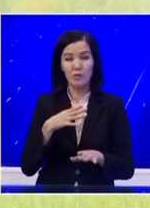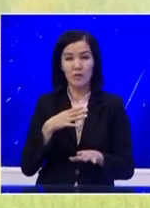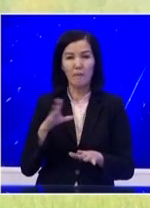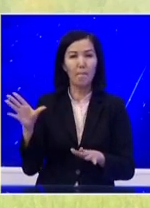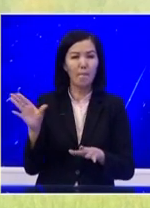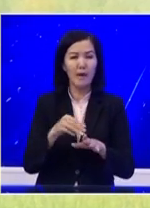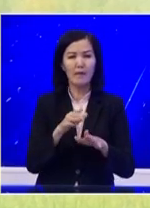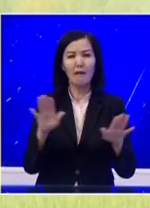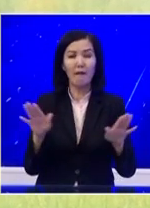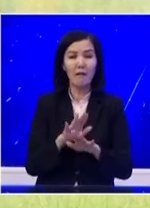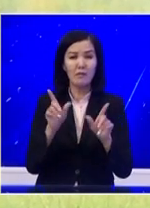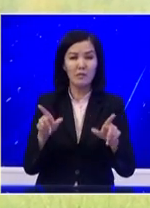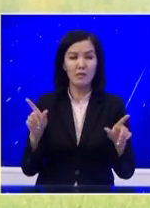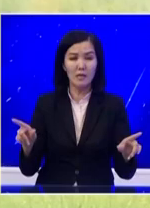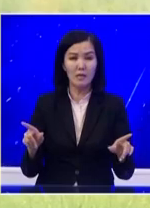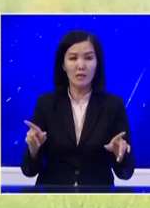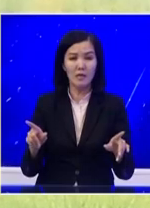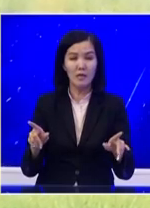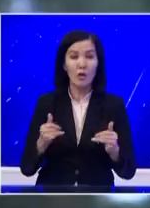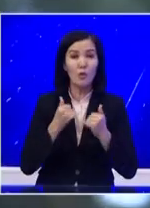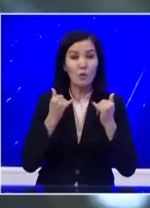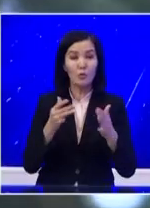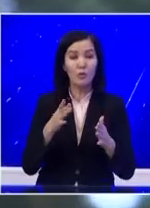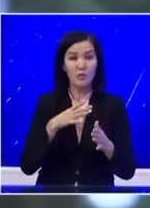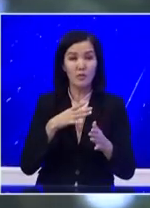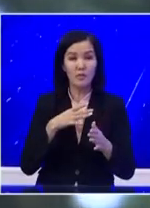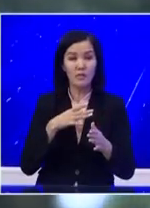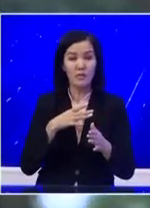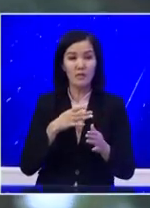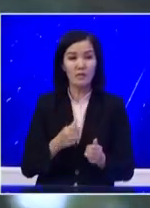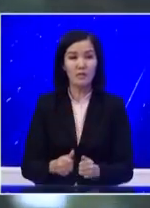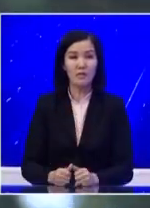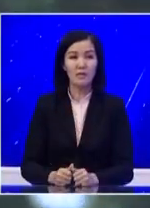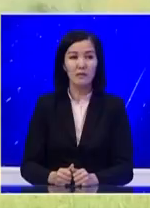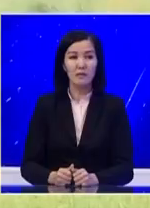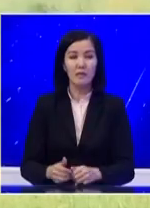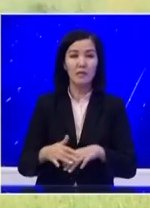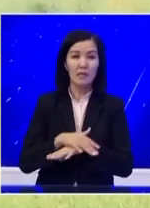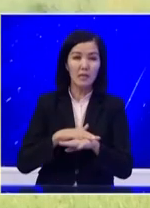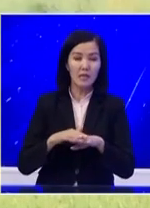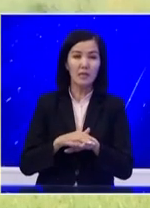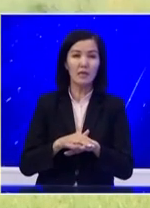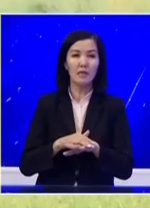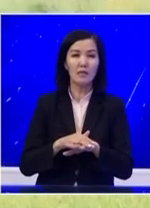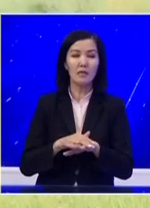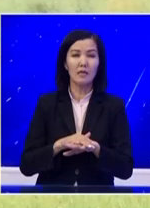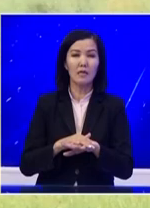болмасын, Бейсекең ерекше көрген кезде құрмет жасайтын. Сендерді қалай елге жиірек таныстырсақ деп осы